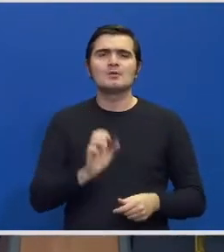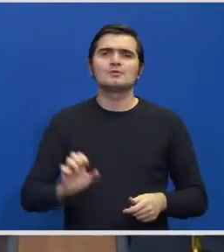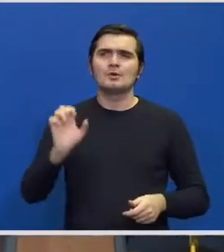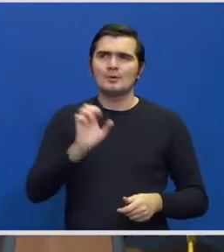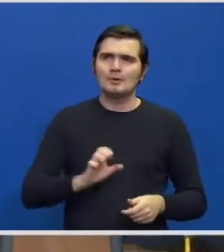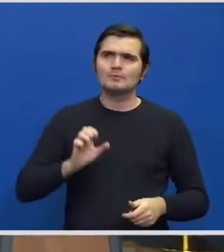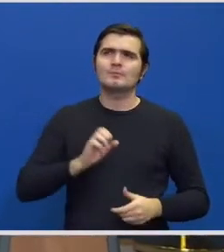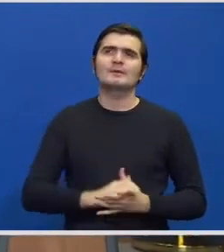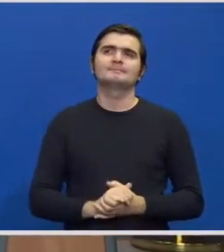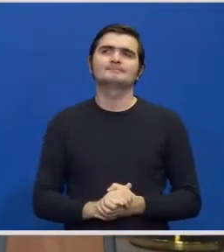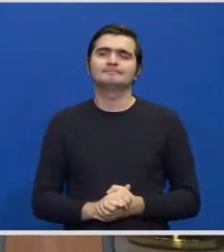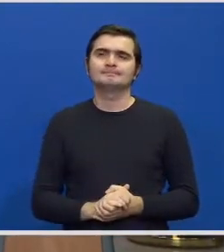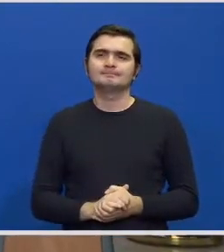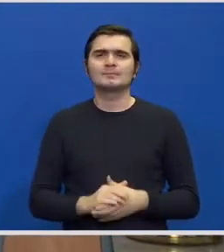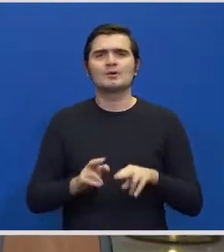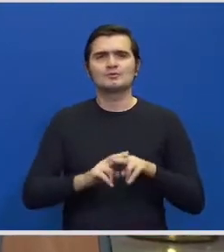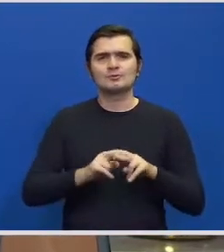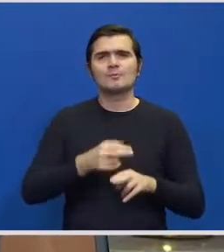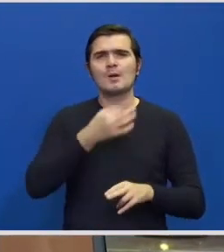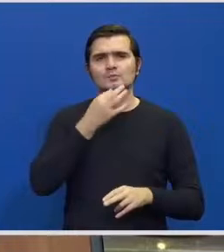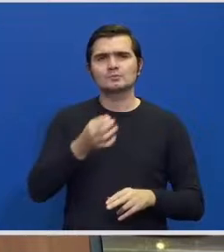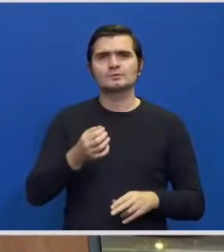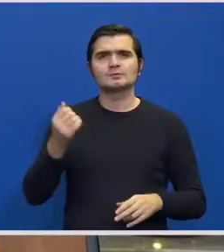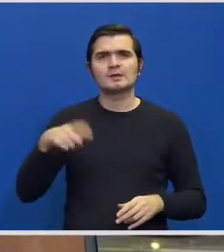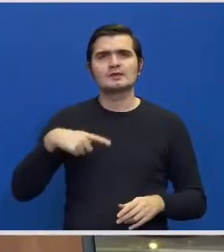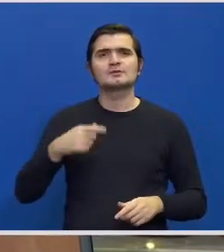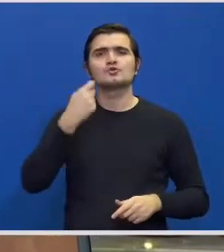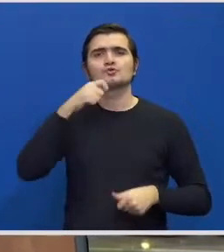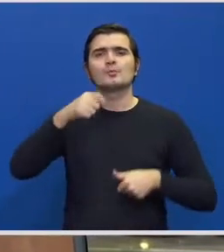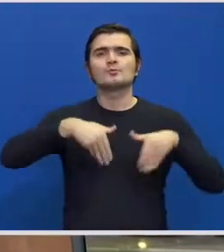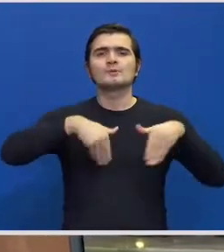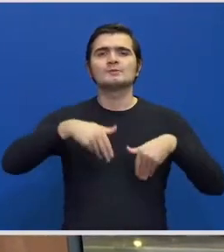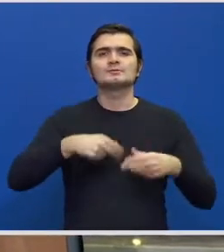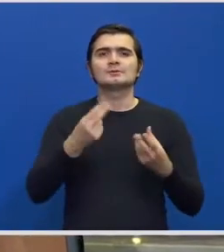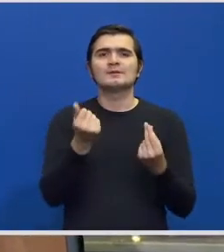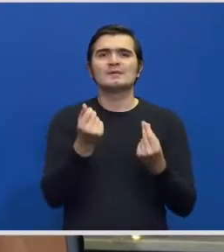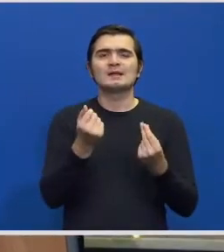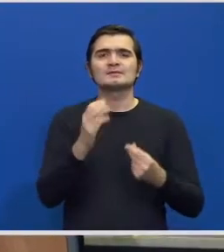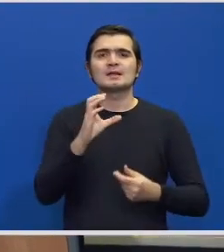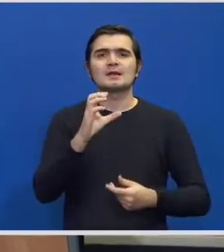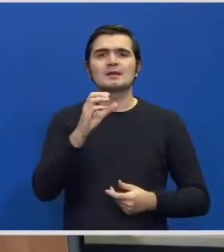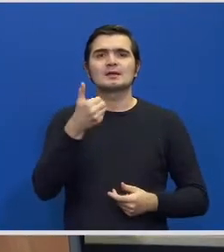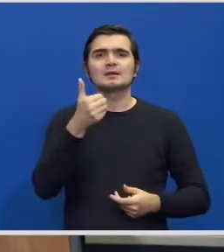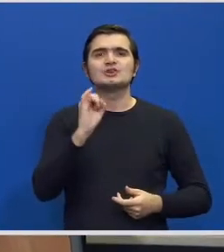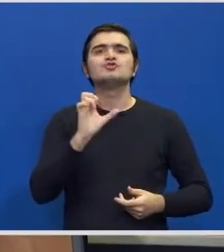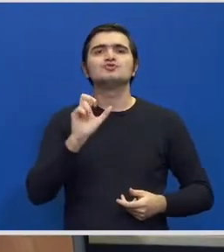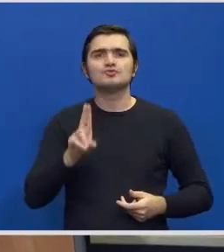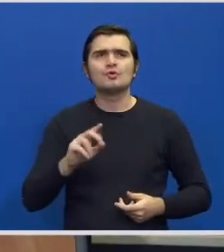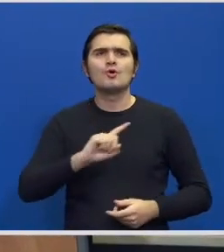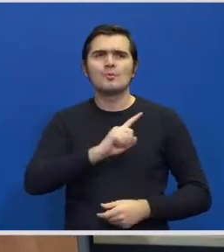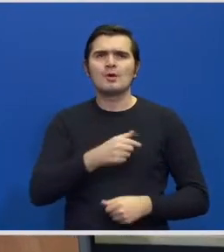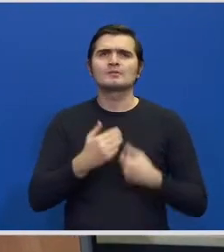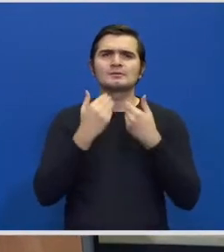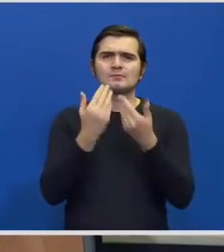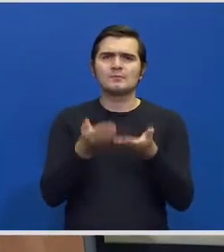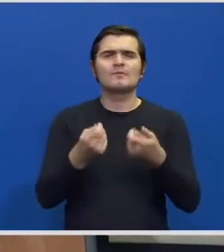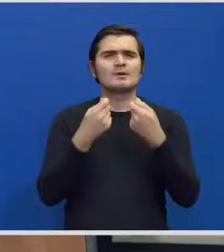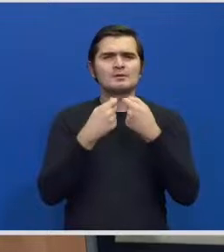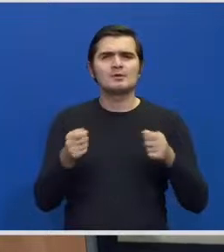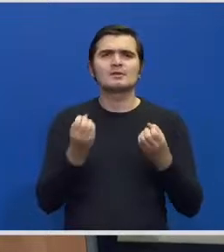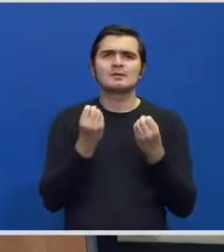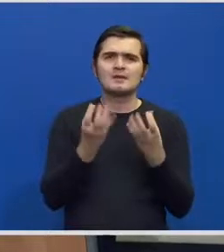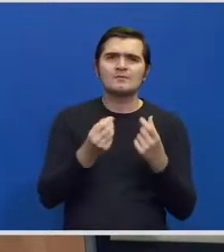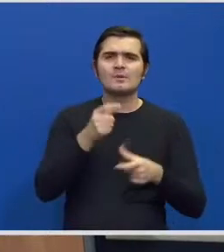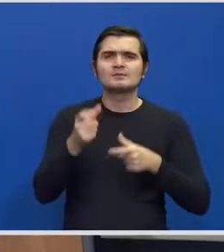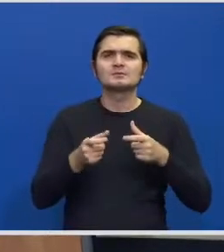banilor europeni care sunt necesari dezvoltării României. Așa cum vă spuneam, domnul ministru de Finanțe, Adrian Căciu, este pregătit să vă ofere